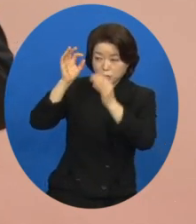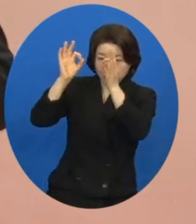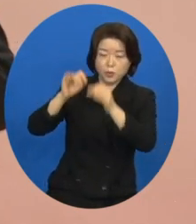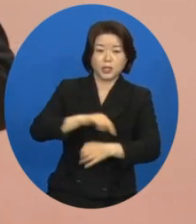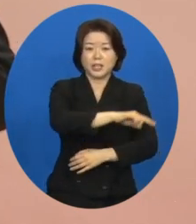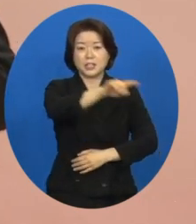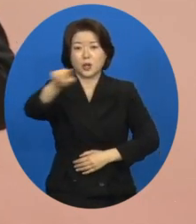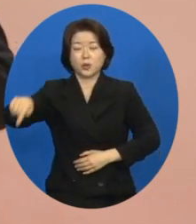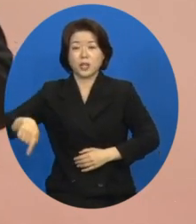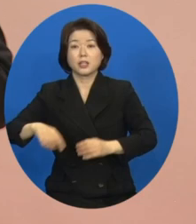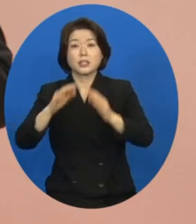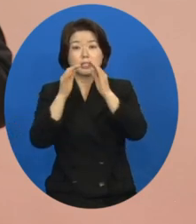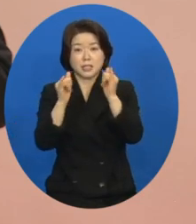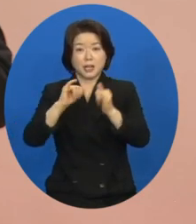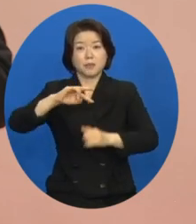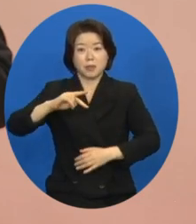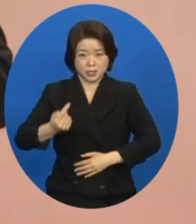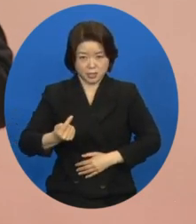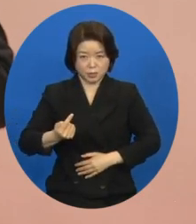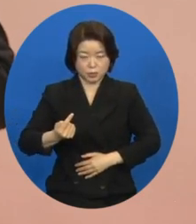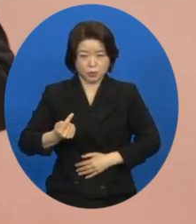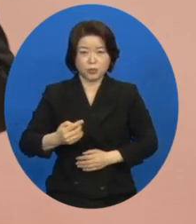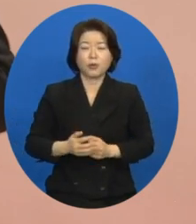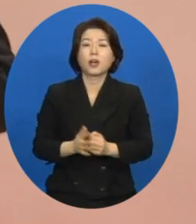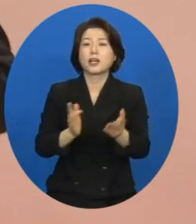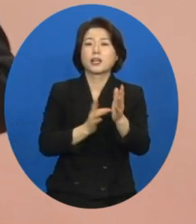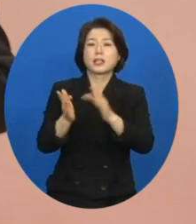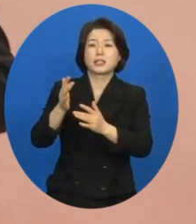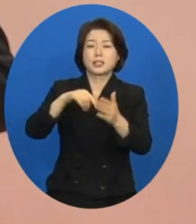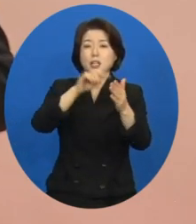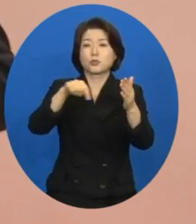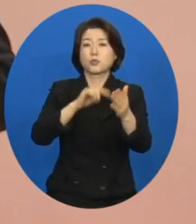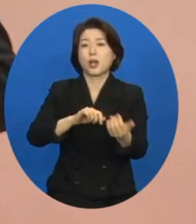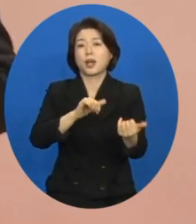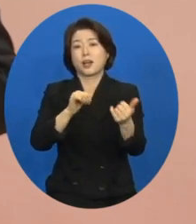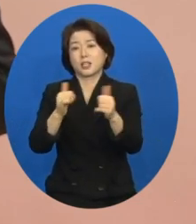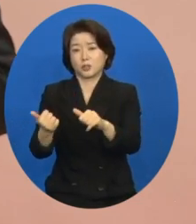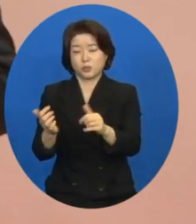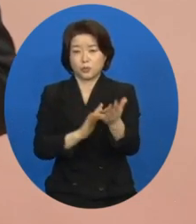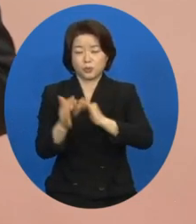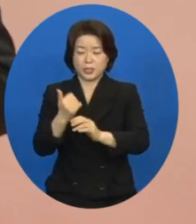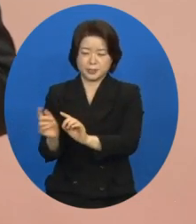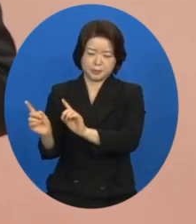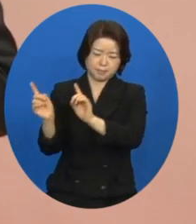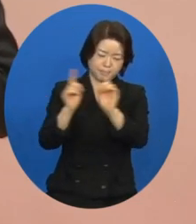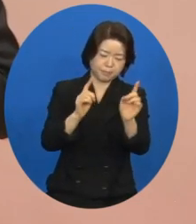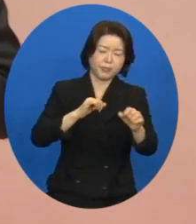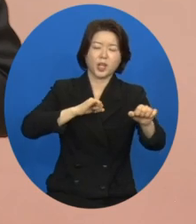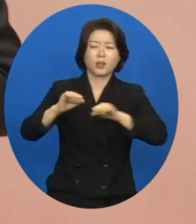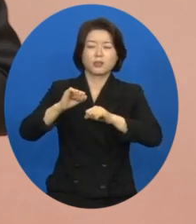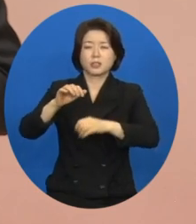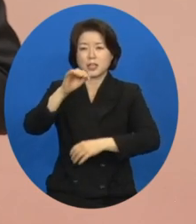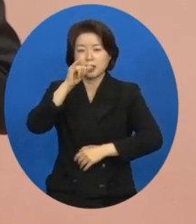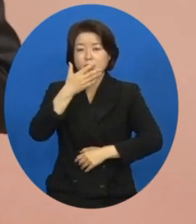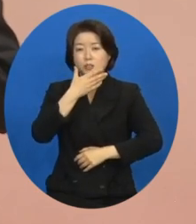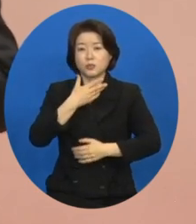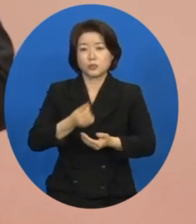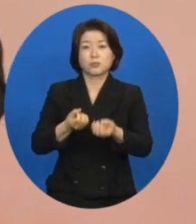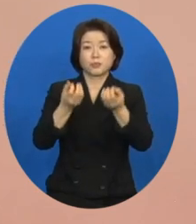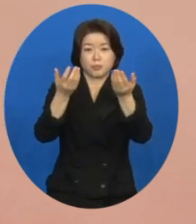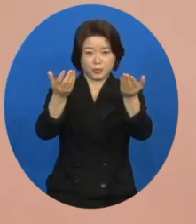있는 사람만이라도 예수 안에 죽고 예수 안에 사는 역사가 있기를 주의 이름으로